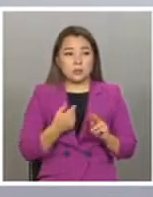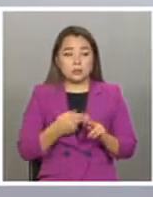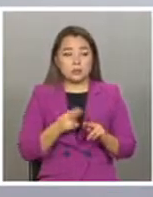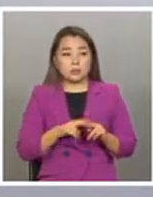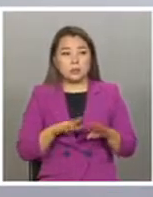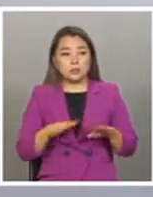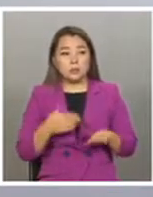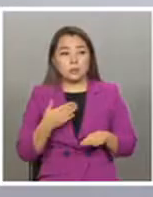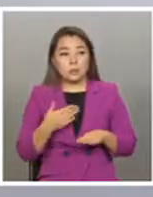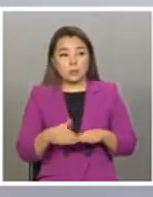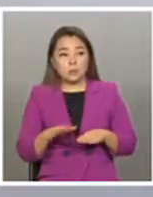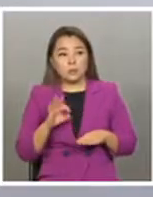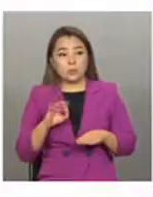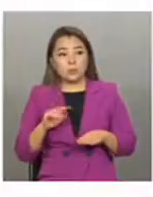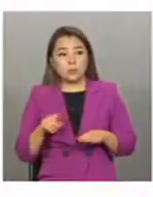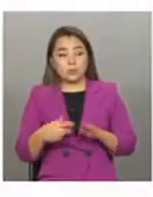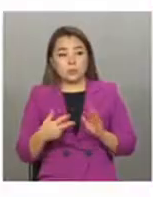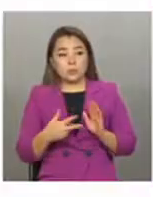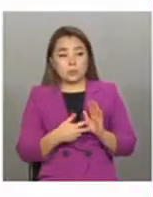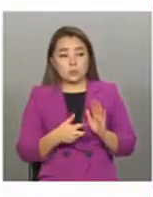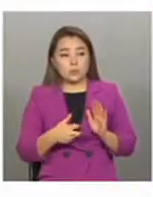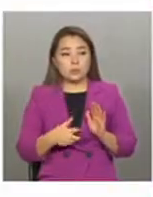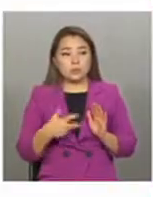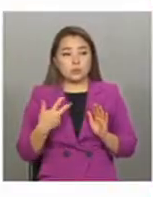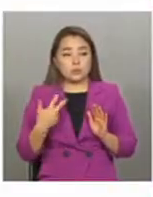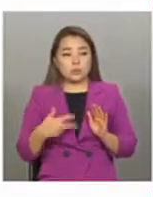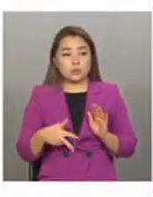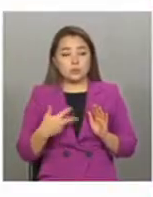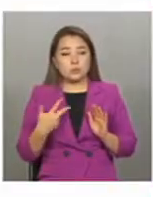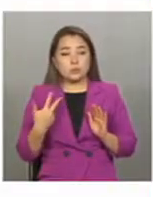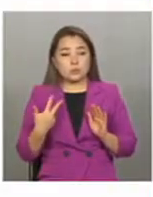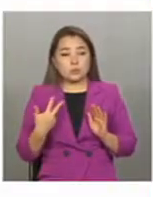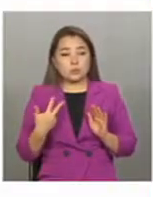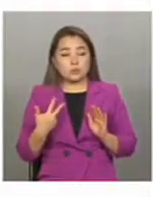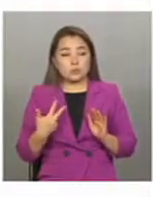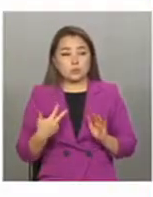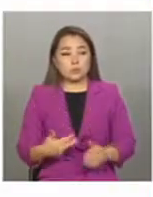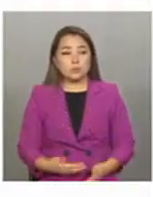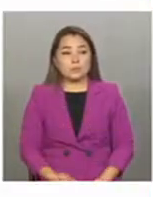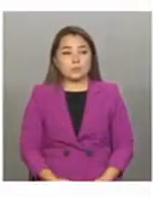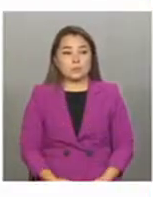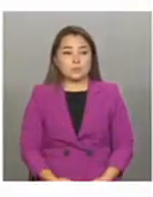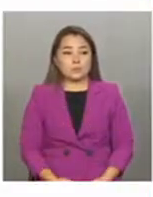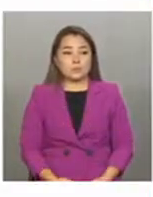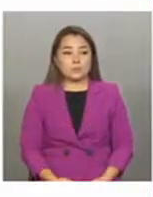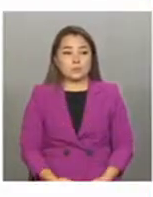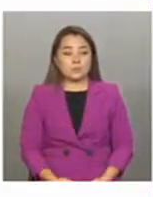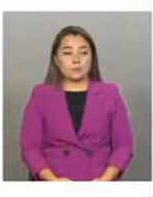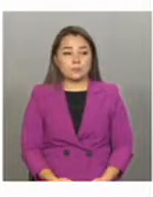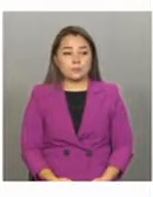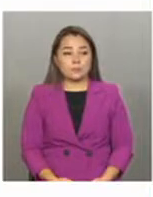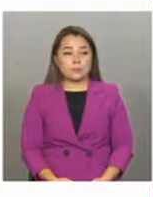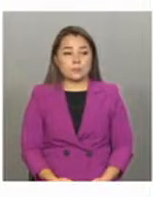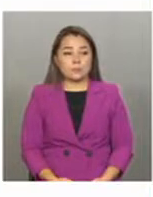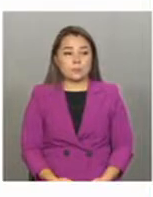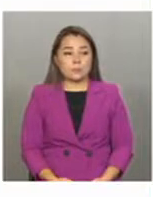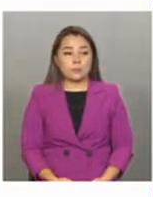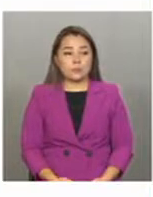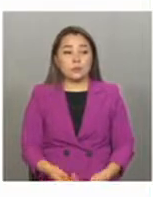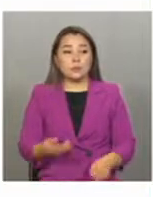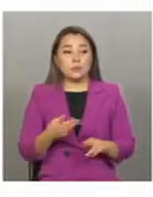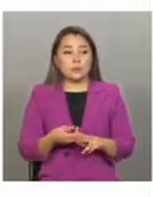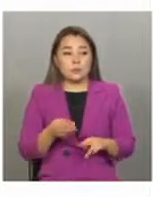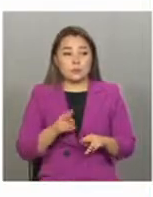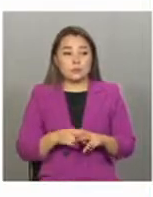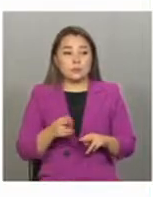де 0 бүтін 8 және 3 цифры шексіз қайталанып шыға береді. Яғни бұл жерде